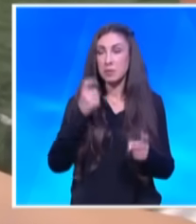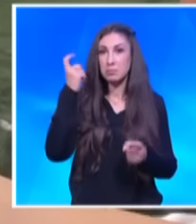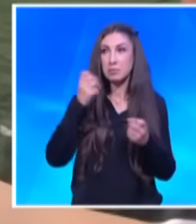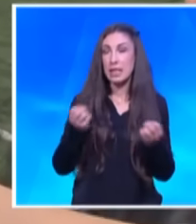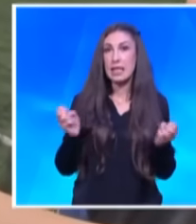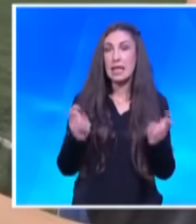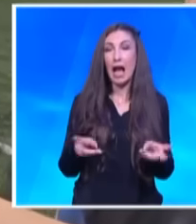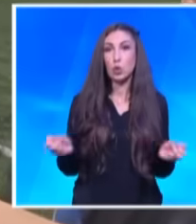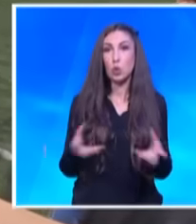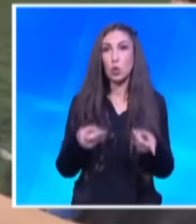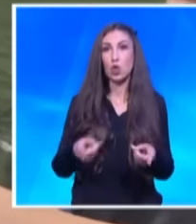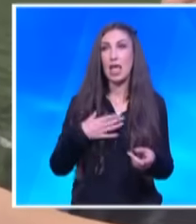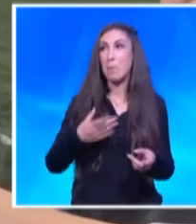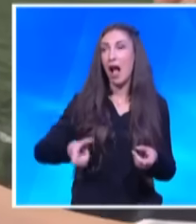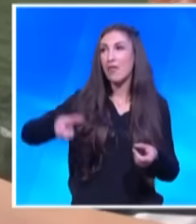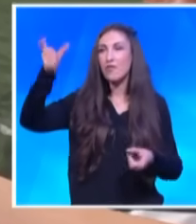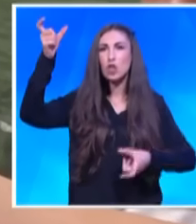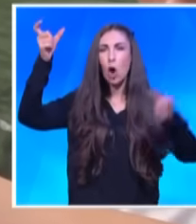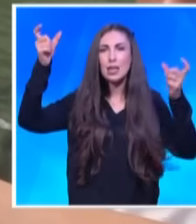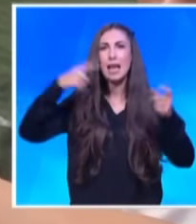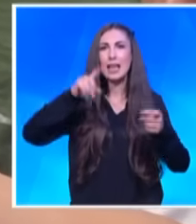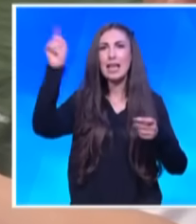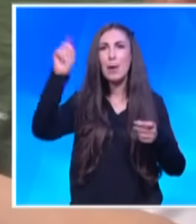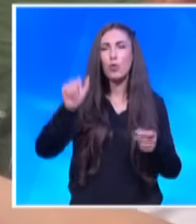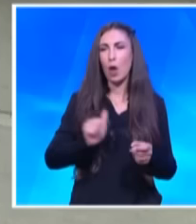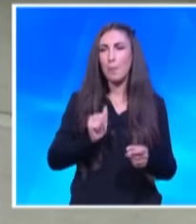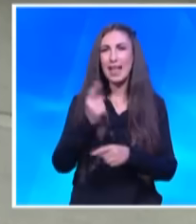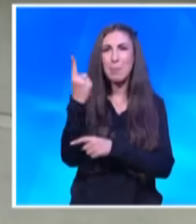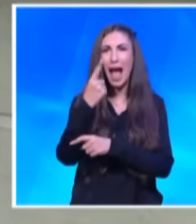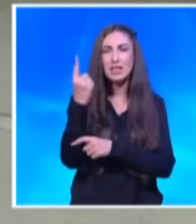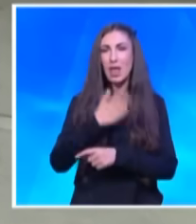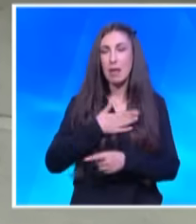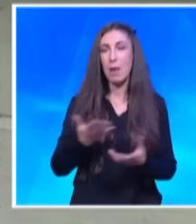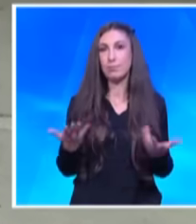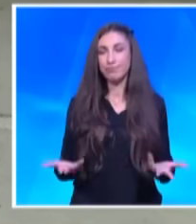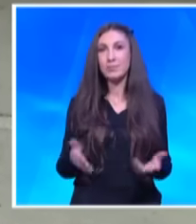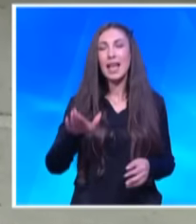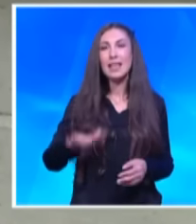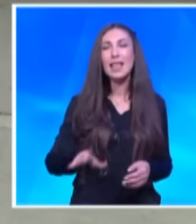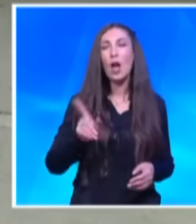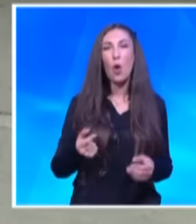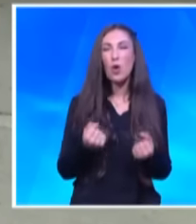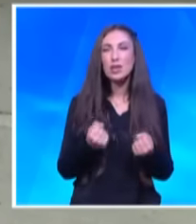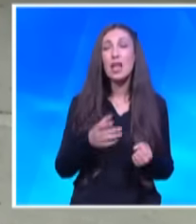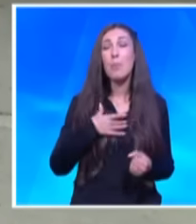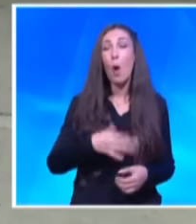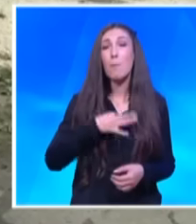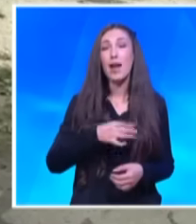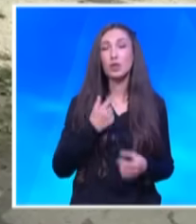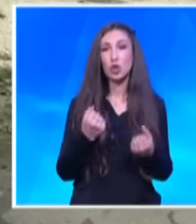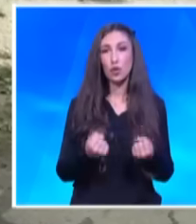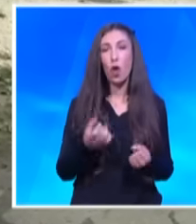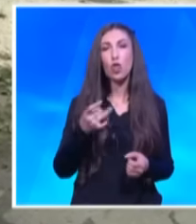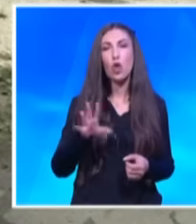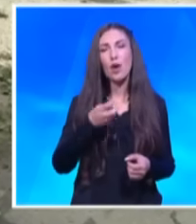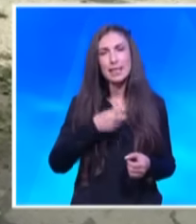високи сгради, има гръмоотводи навсякъде и че е ударило точно детенцето. Детето, което оцеля, все още е с опасност за живота, но е